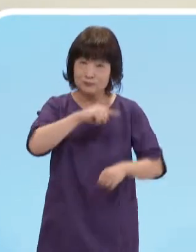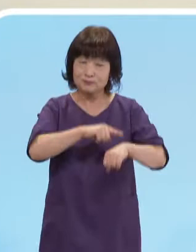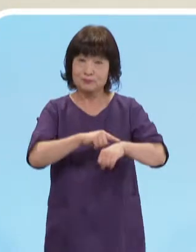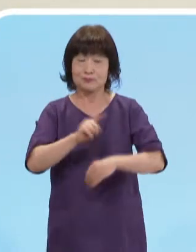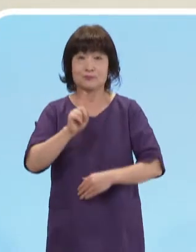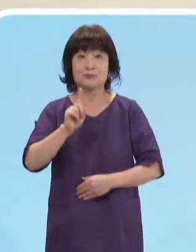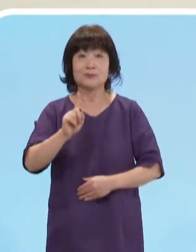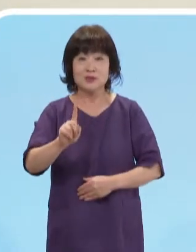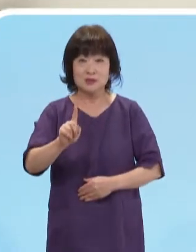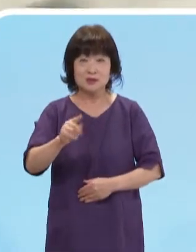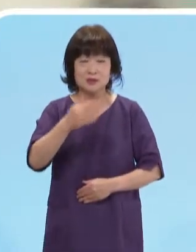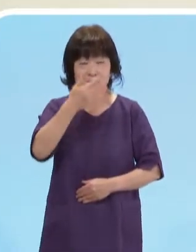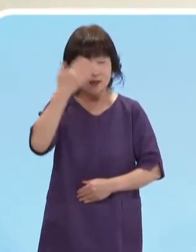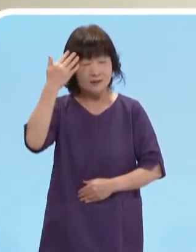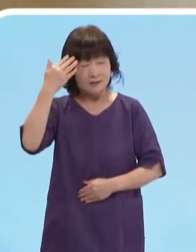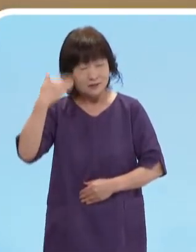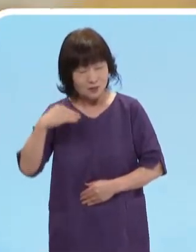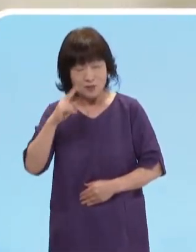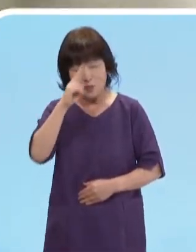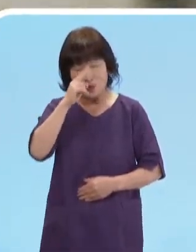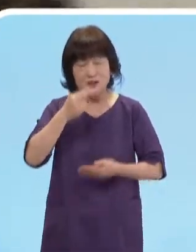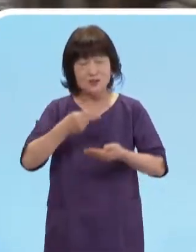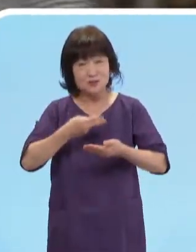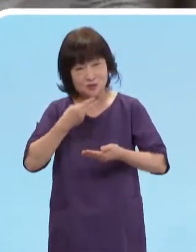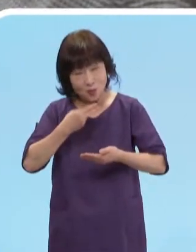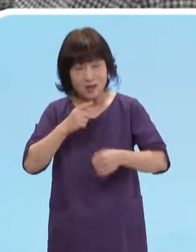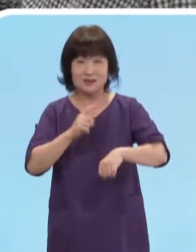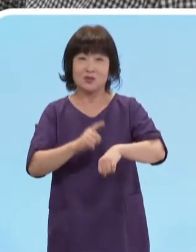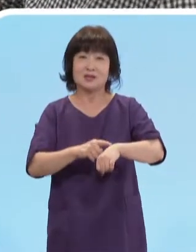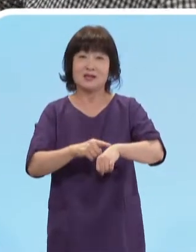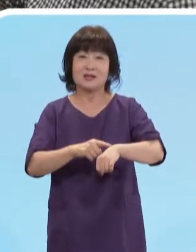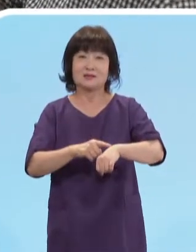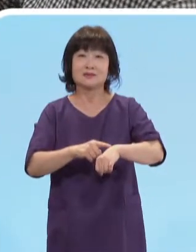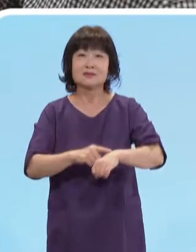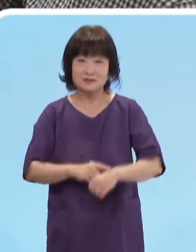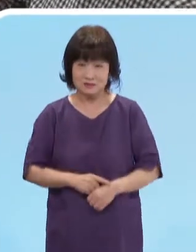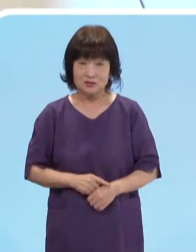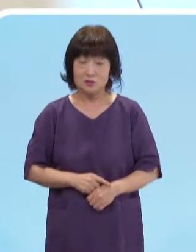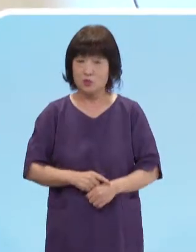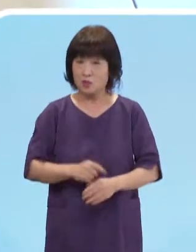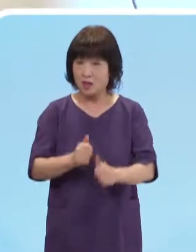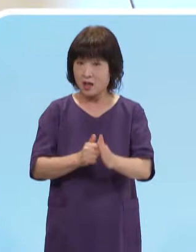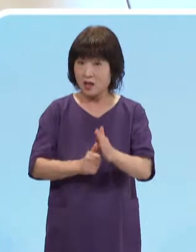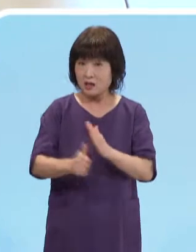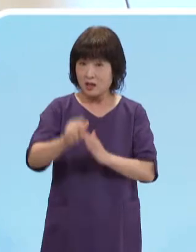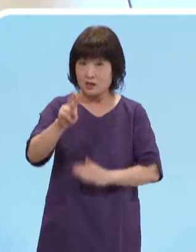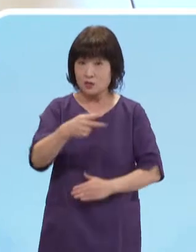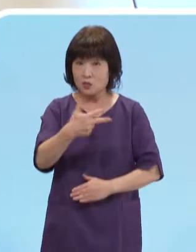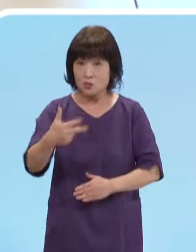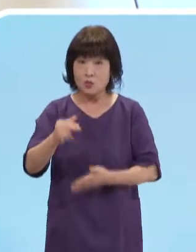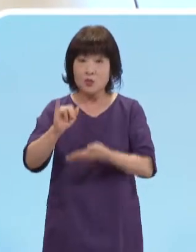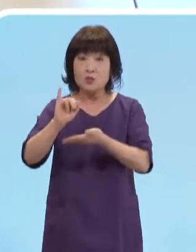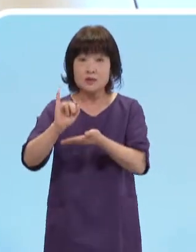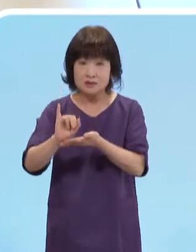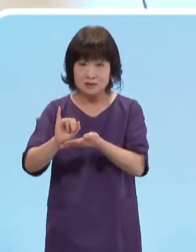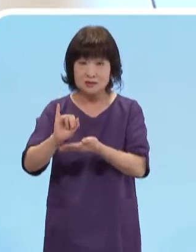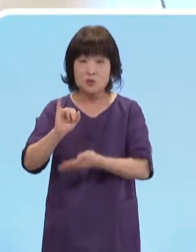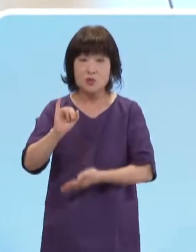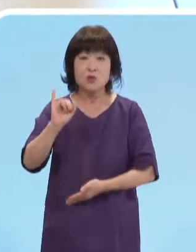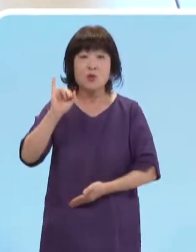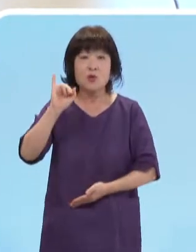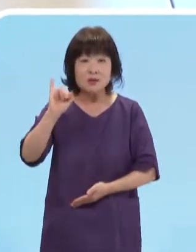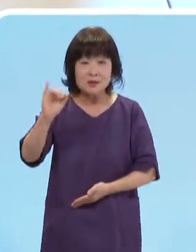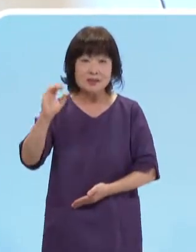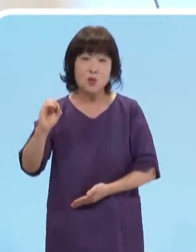午後1時、ようやく昼食の時間です。ここで彩雲代表理事の伊王さんに2